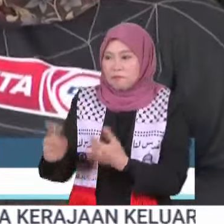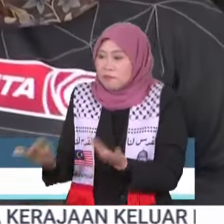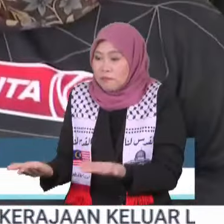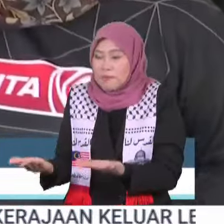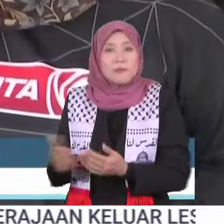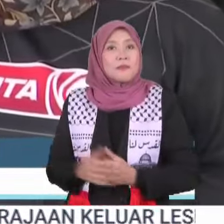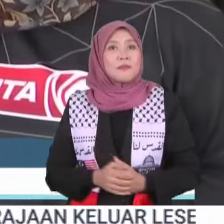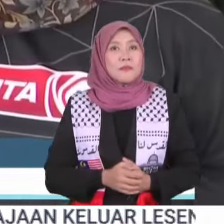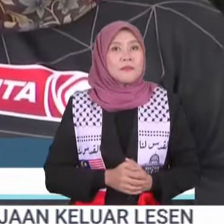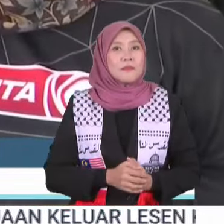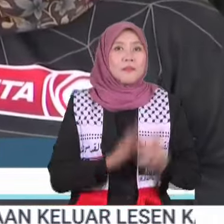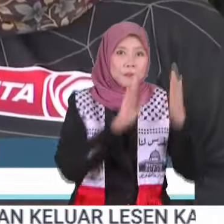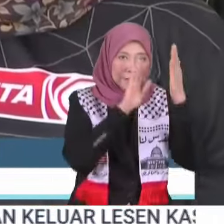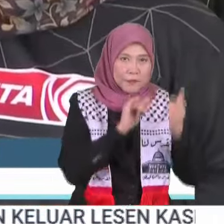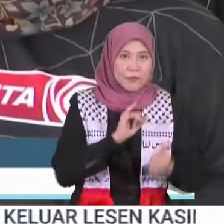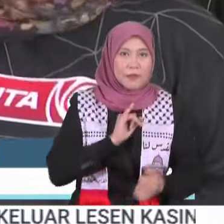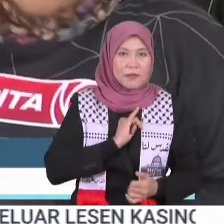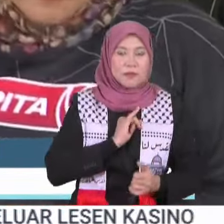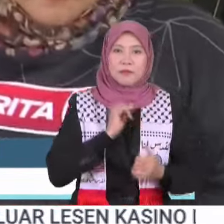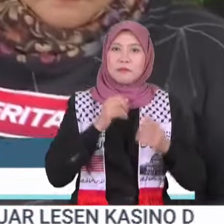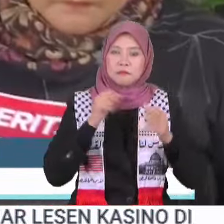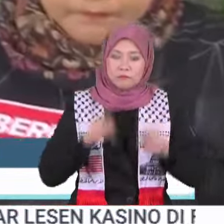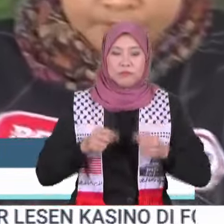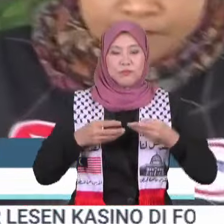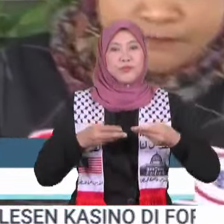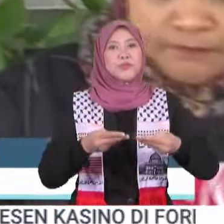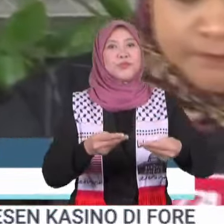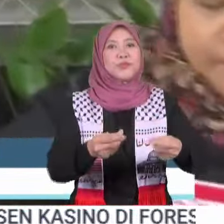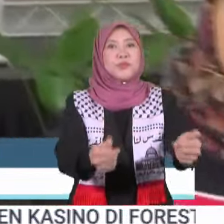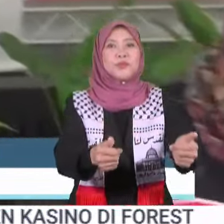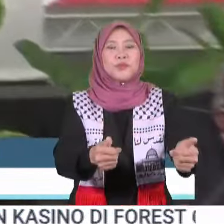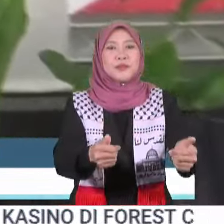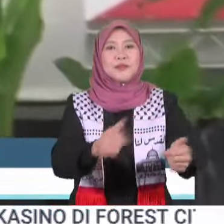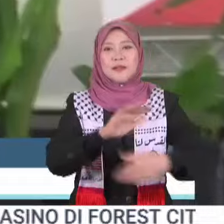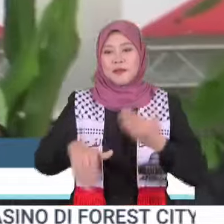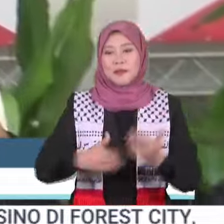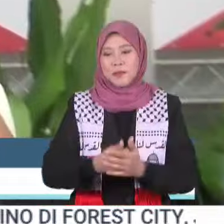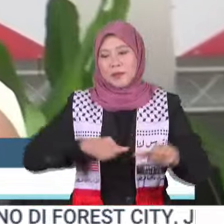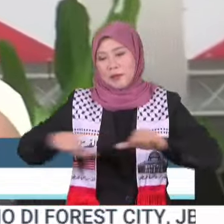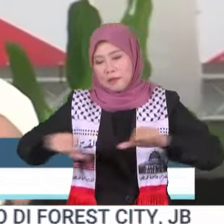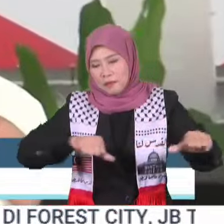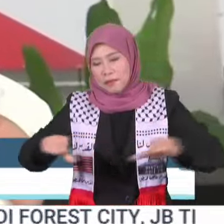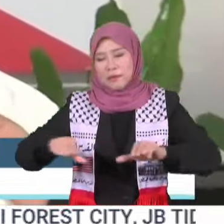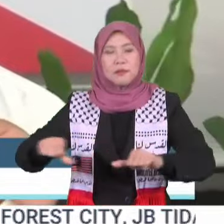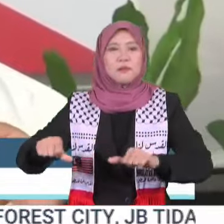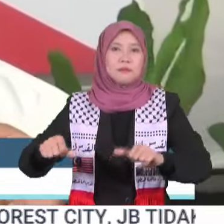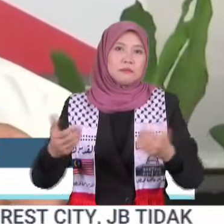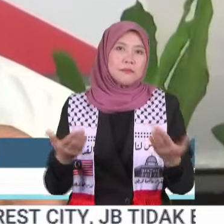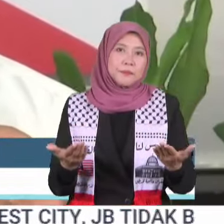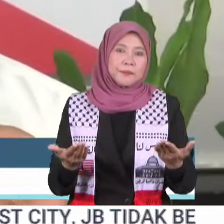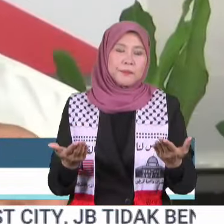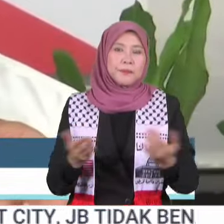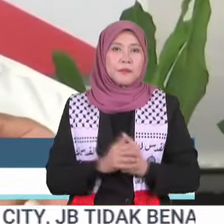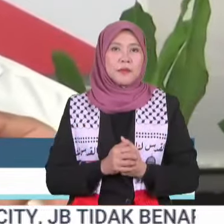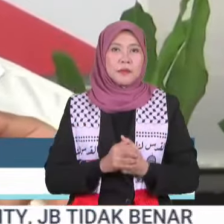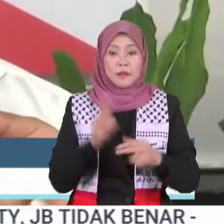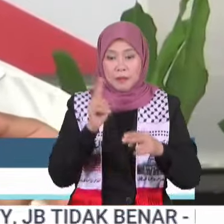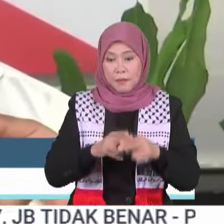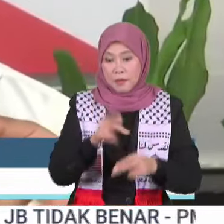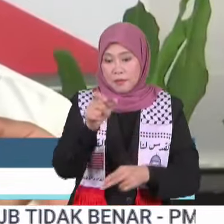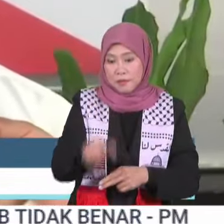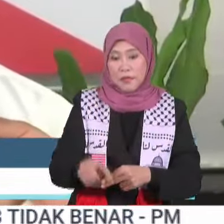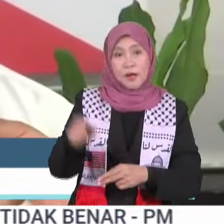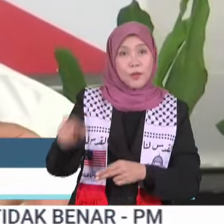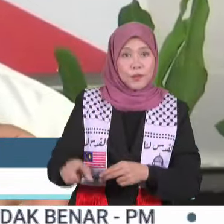bagaimana? Harapan saya supaya perjalanan berjalan lancar, supaya segala aktiviti pergerakan sama ada dari segi penamaan